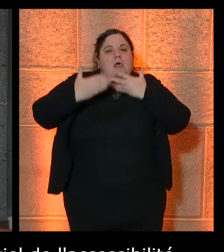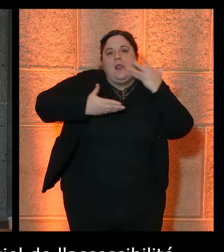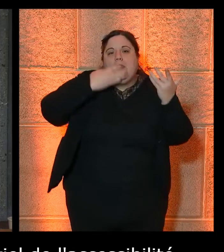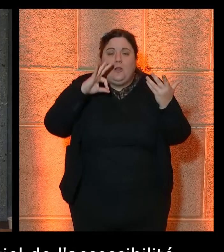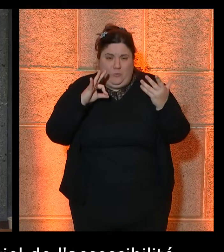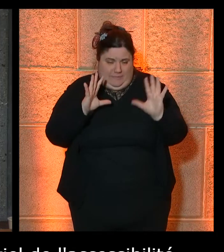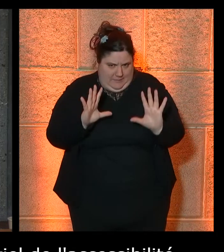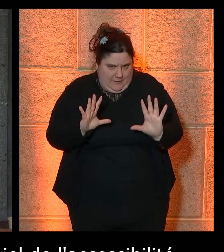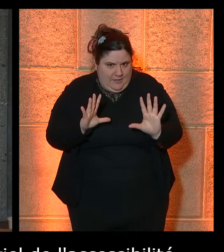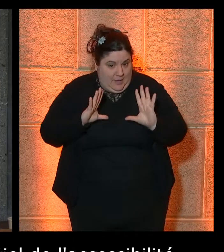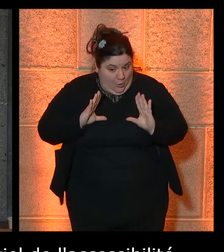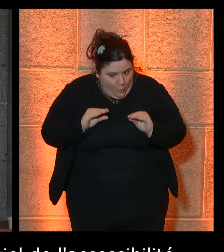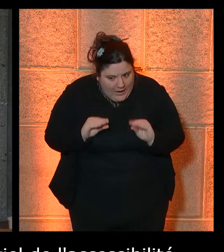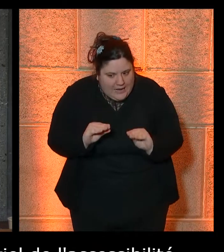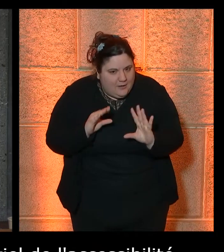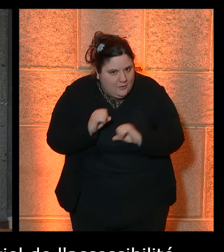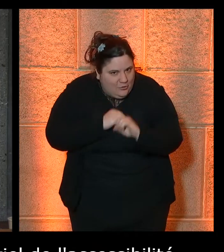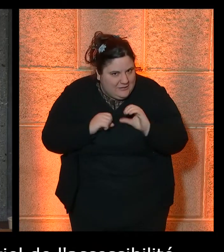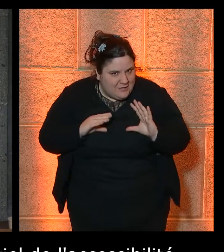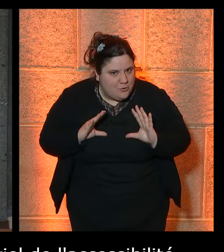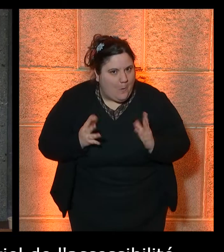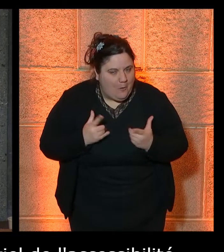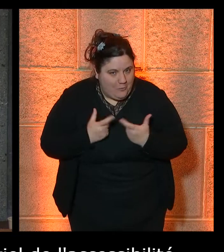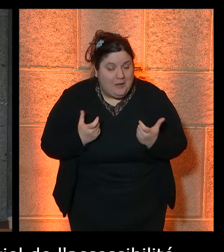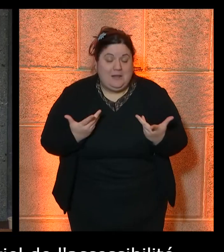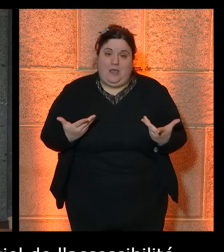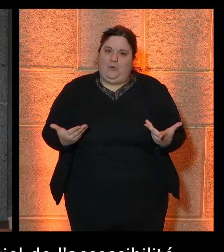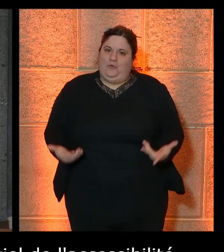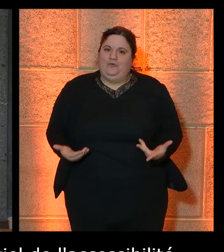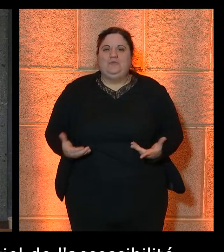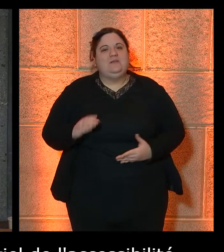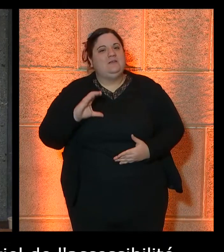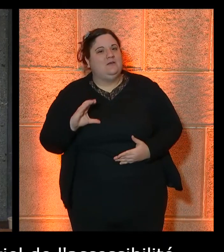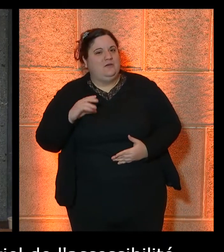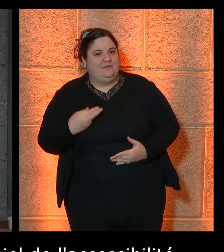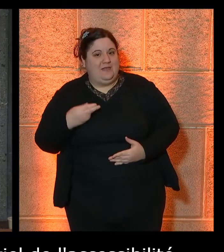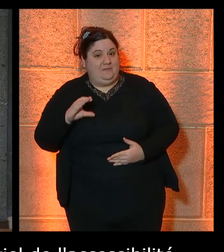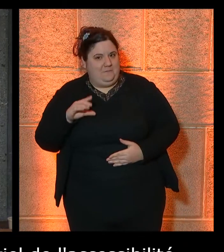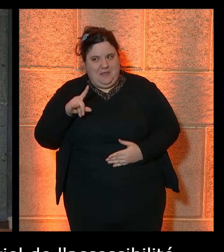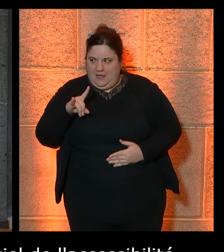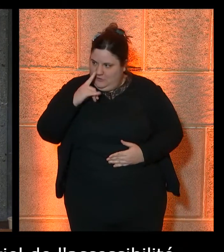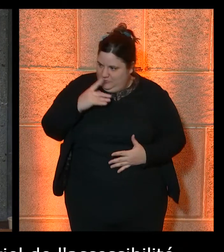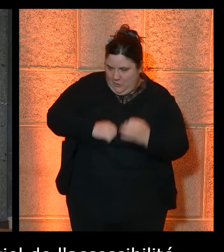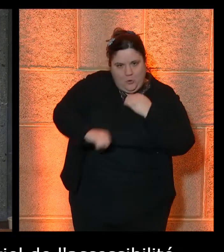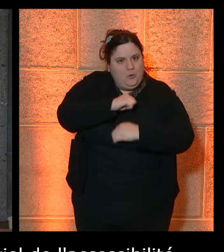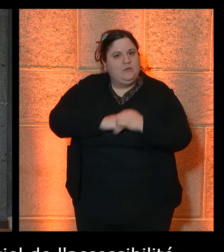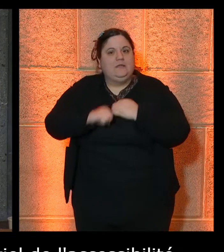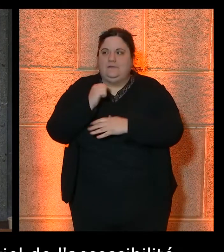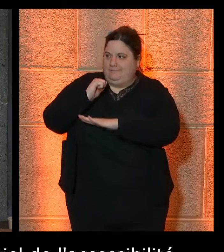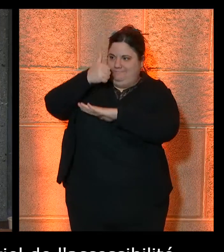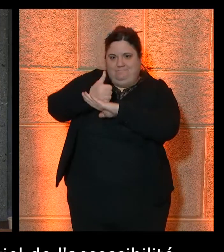intentions aujourd'hui, le CNTPH a donc choisi de mettre en place un observatoire dès